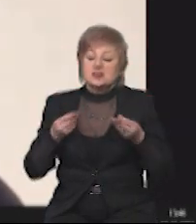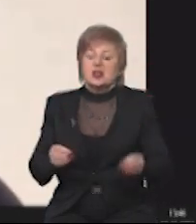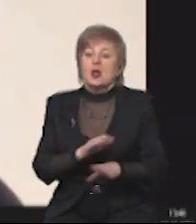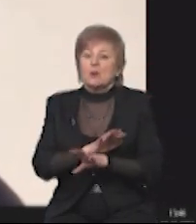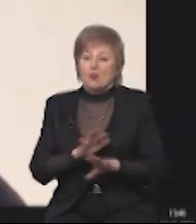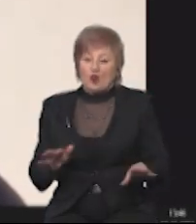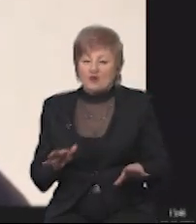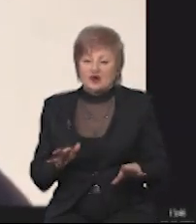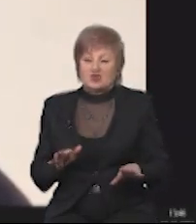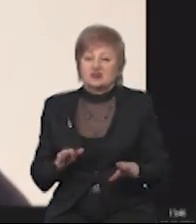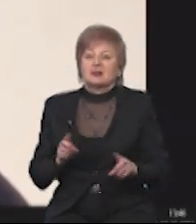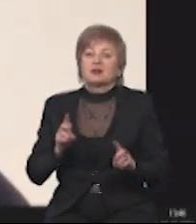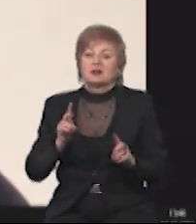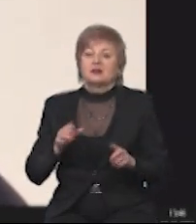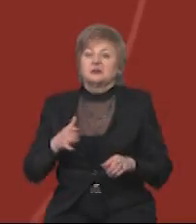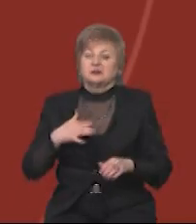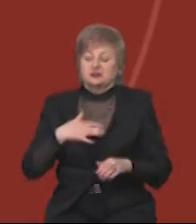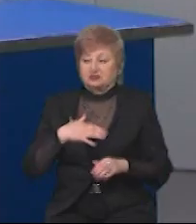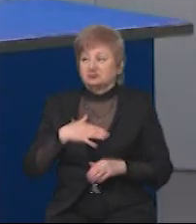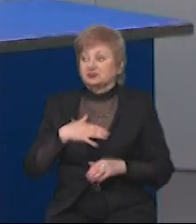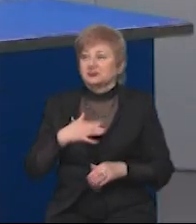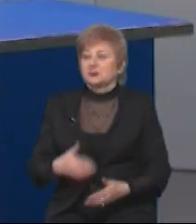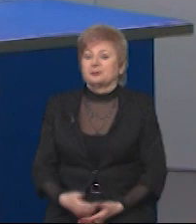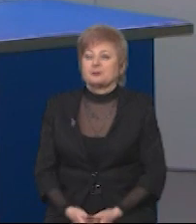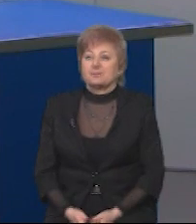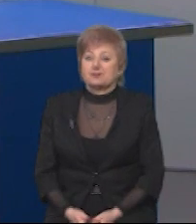на производителей нашого регіону.